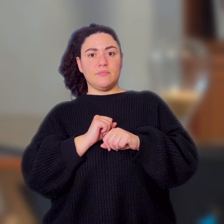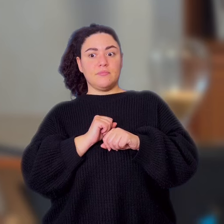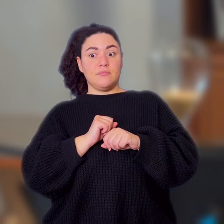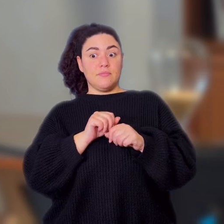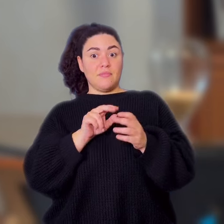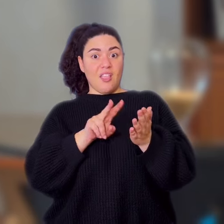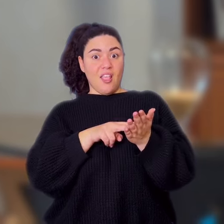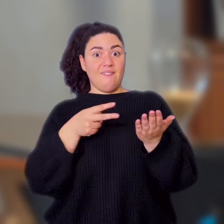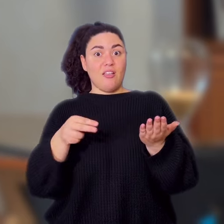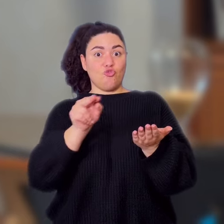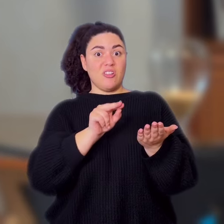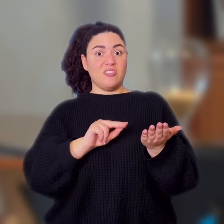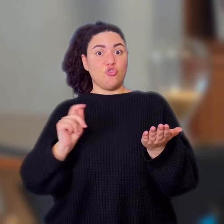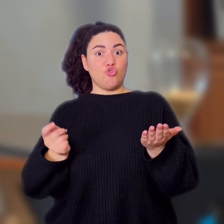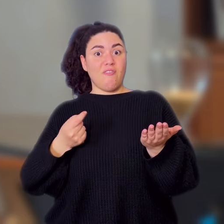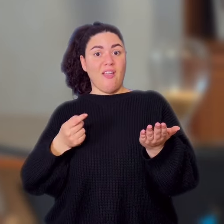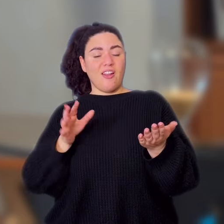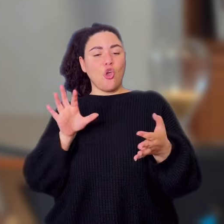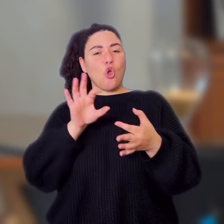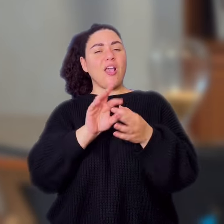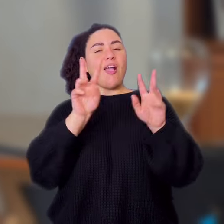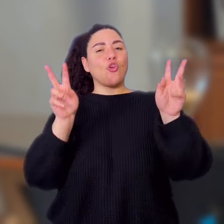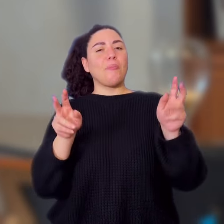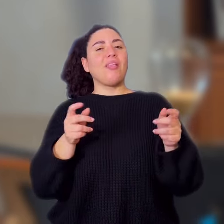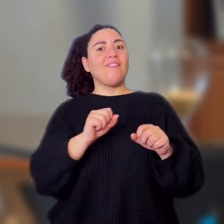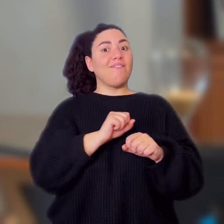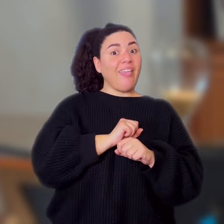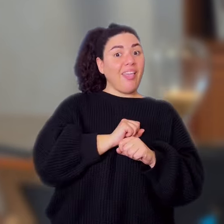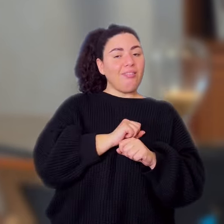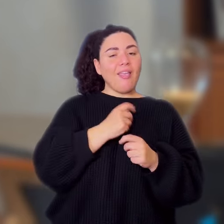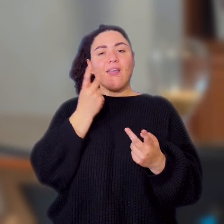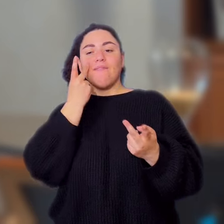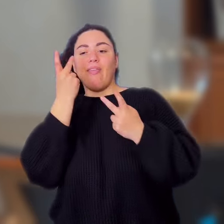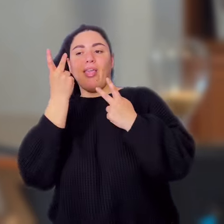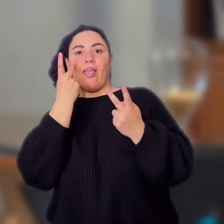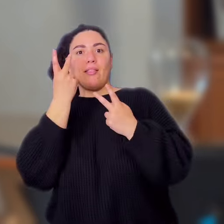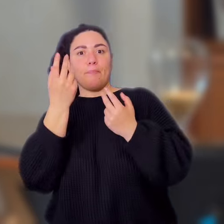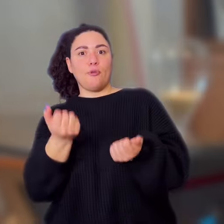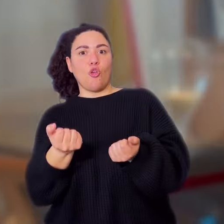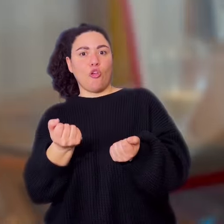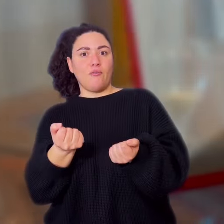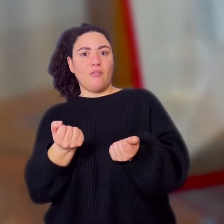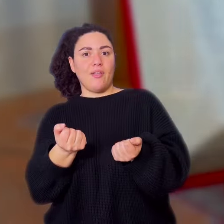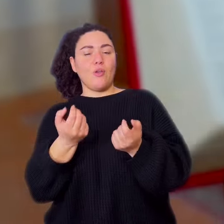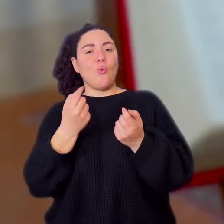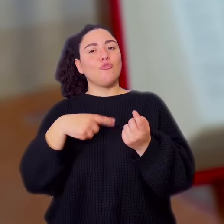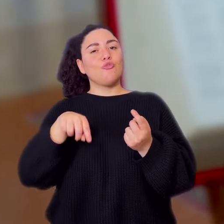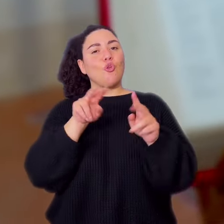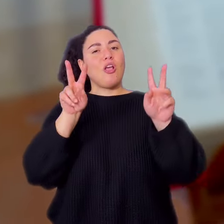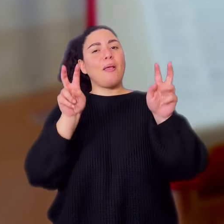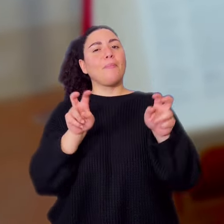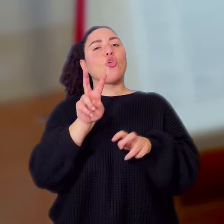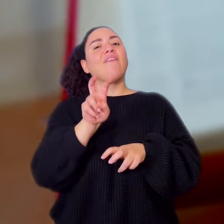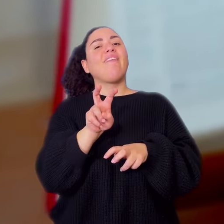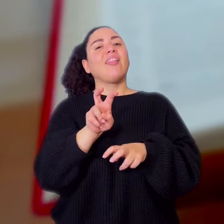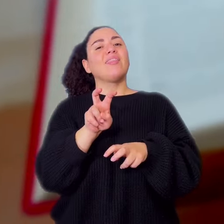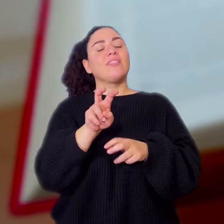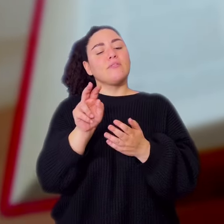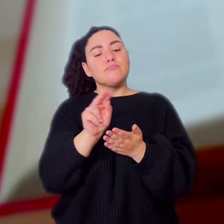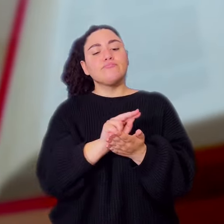l'evangelista Giovanni collega il tema della fede al vedere e quando leggeremo tutto il capitolo